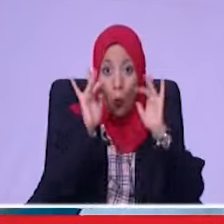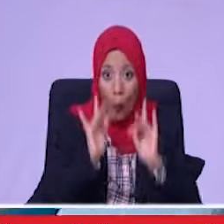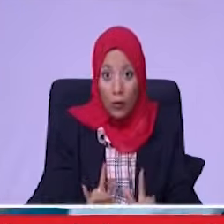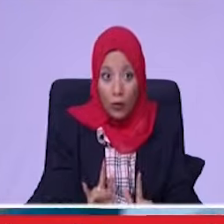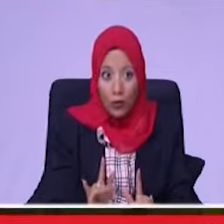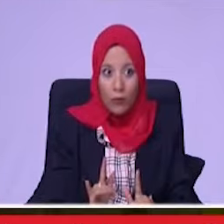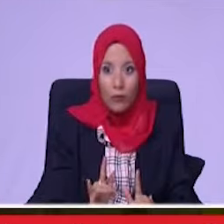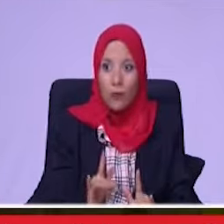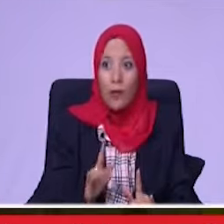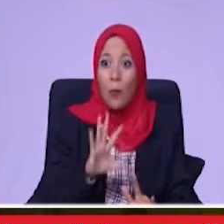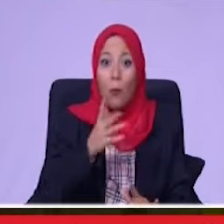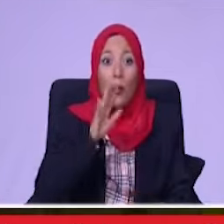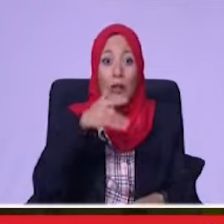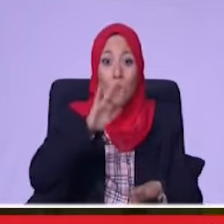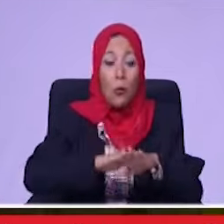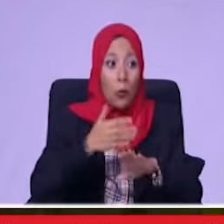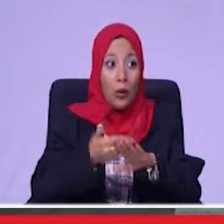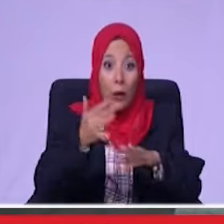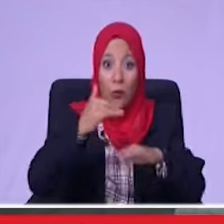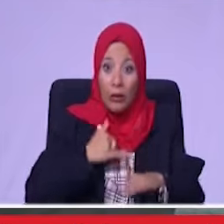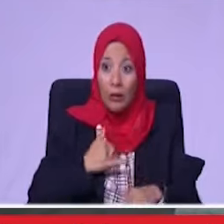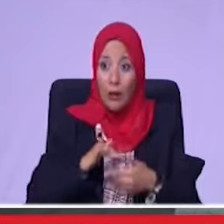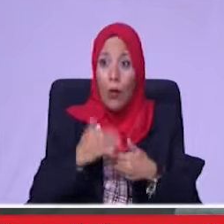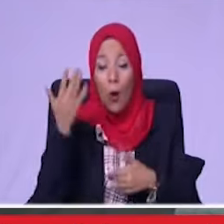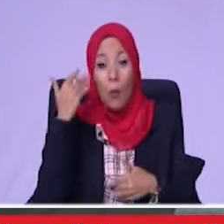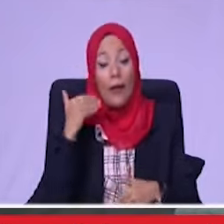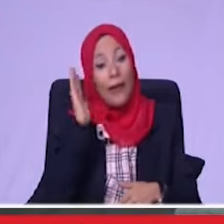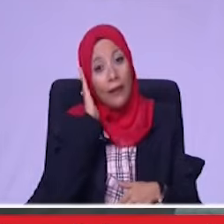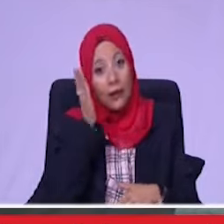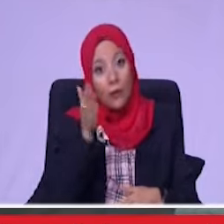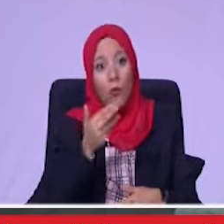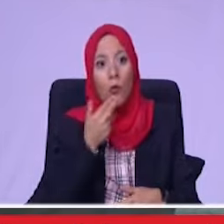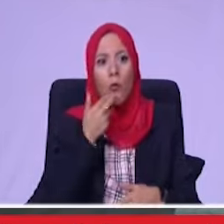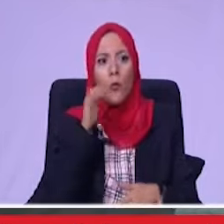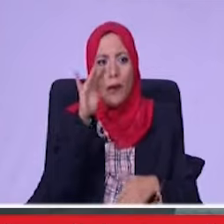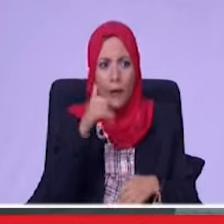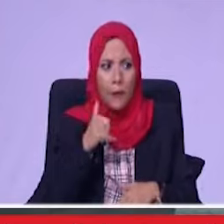ممكن تترجم لي اللي قاله؟ يقول لك كان نايم وواحد جاله اخ